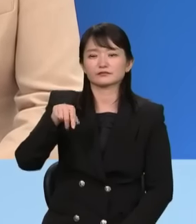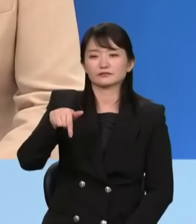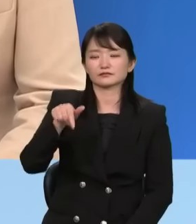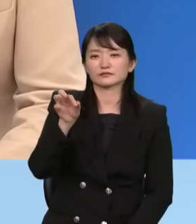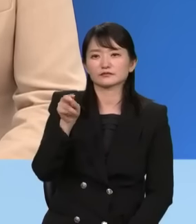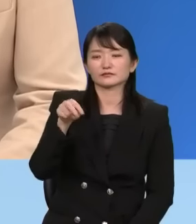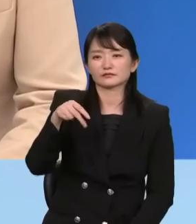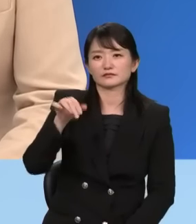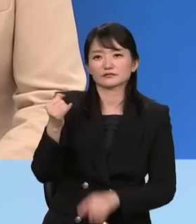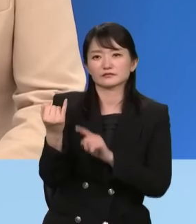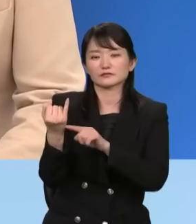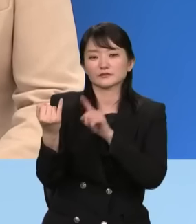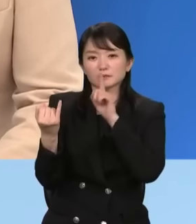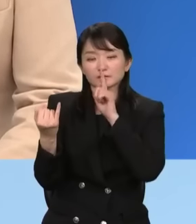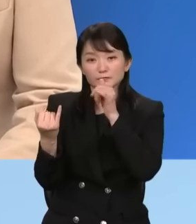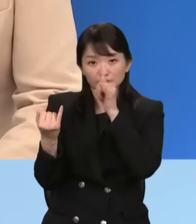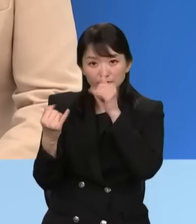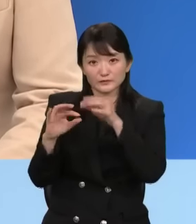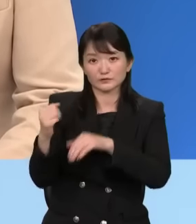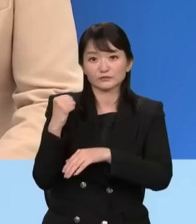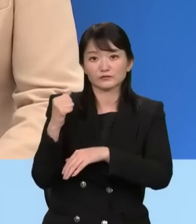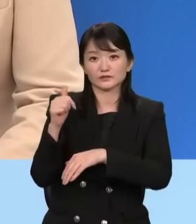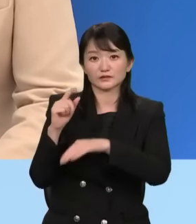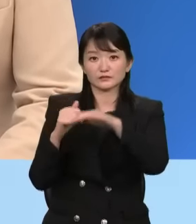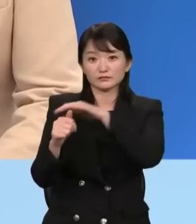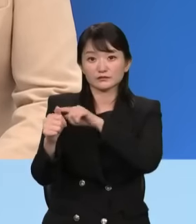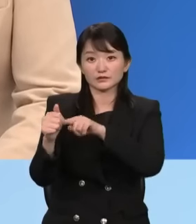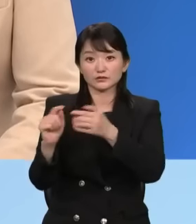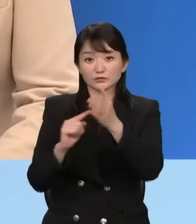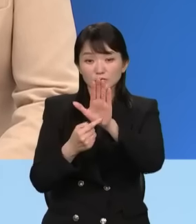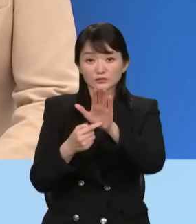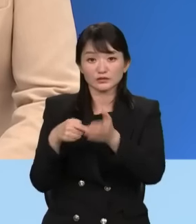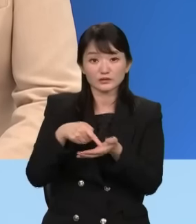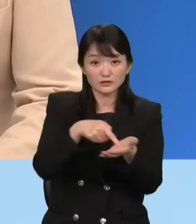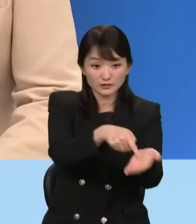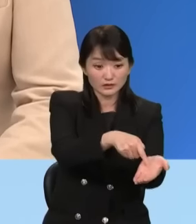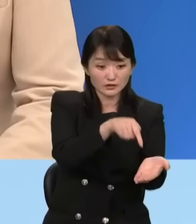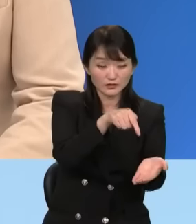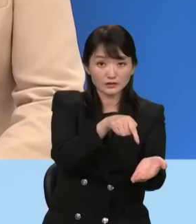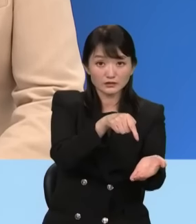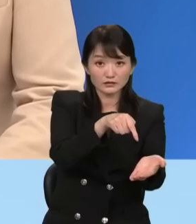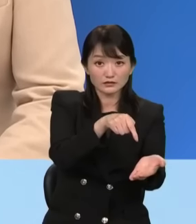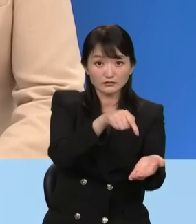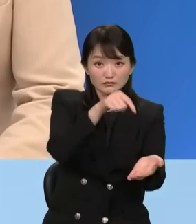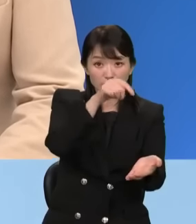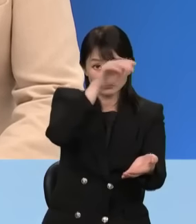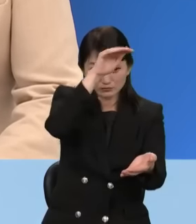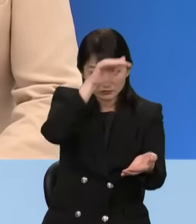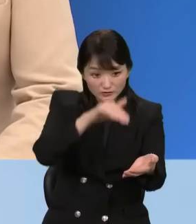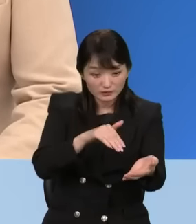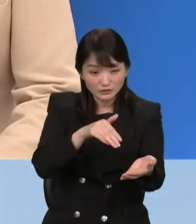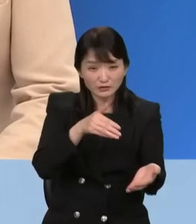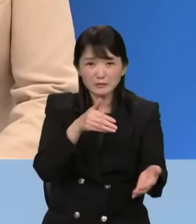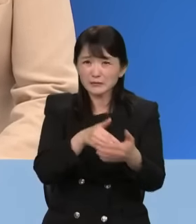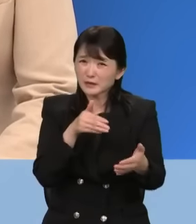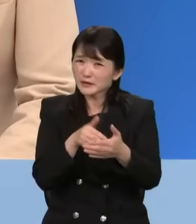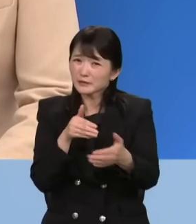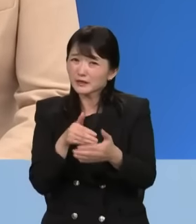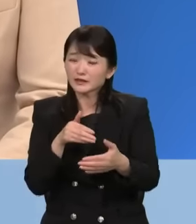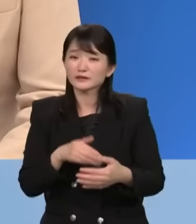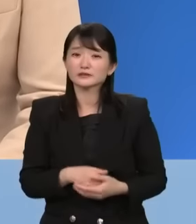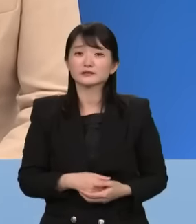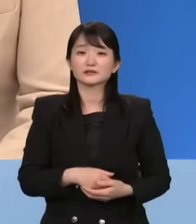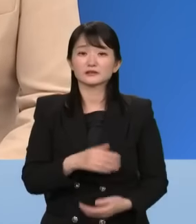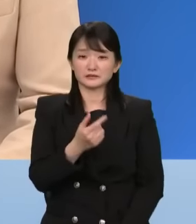했습니다 근데 사실이 국민의 한동훈 대표가 공개적으로 요구했던 것들은 사실상 모두 거절된 거 아닙니까